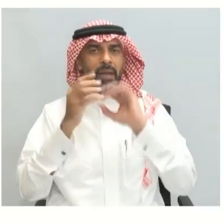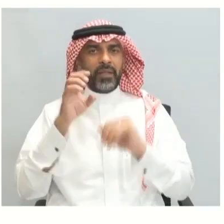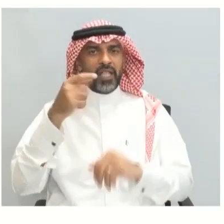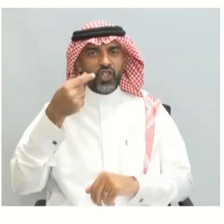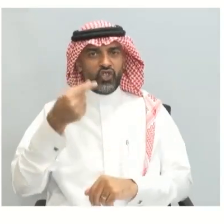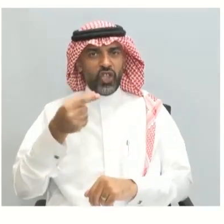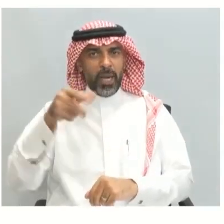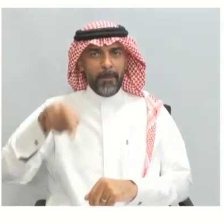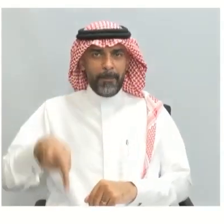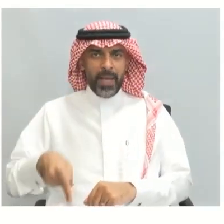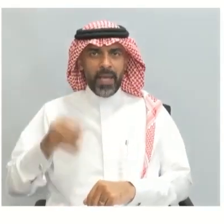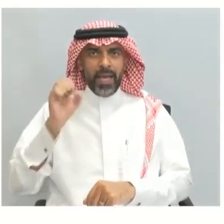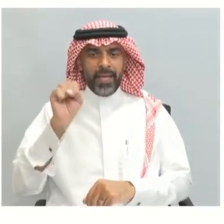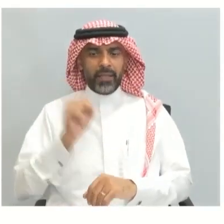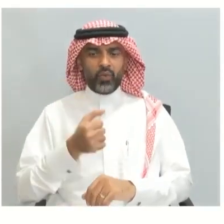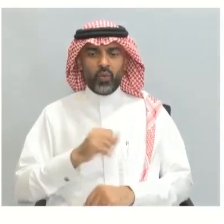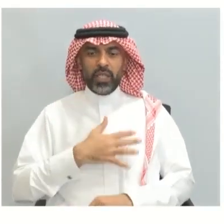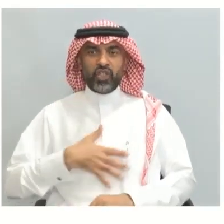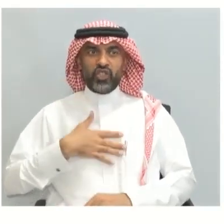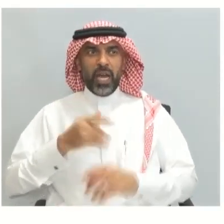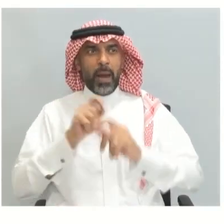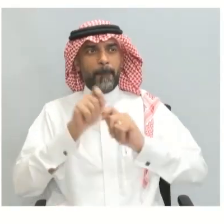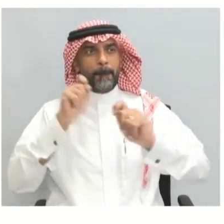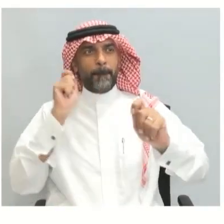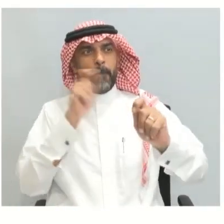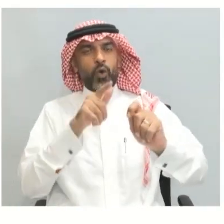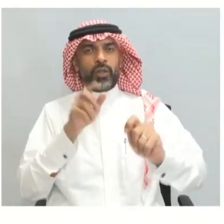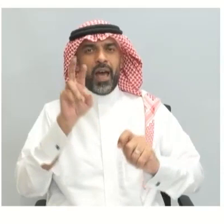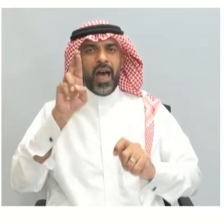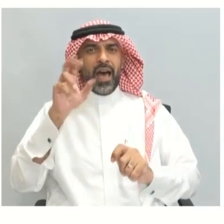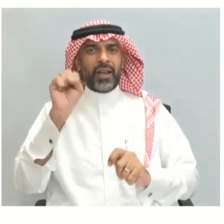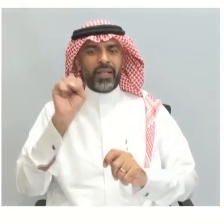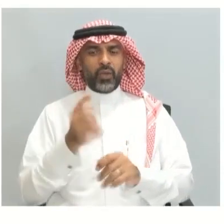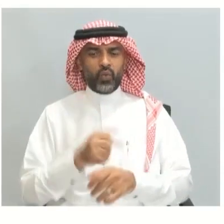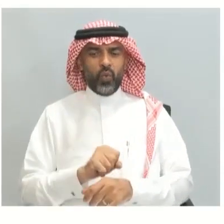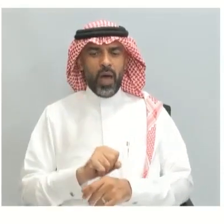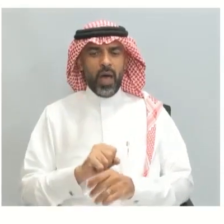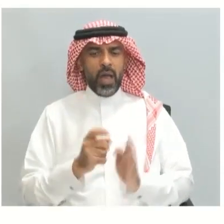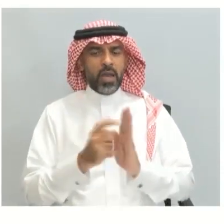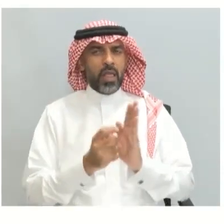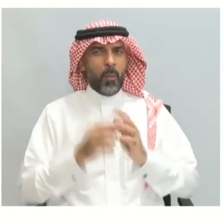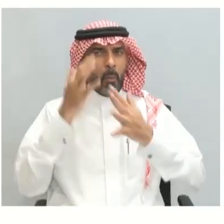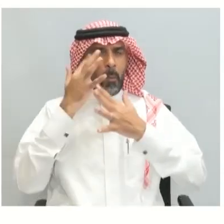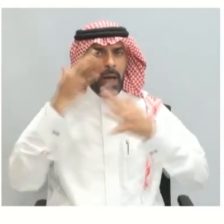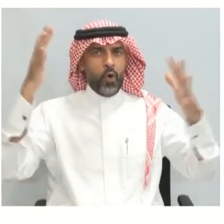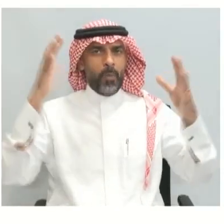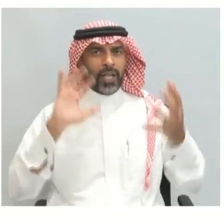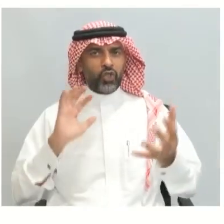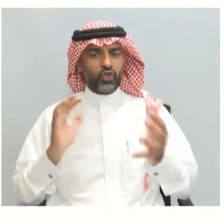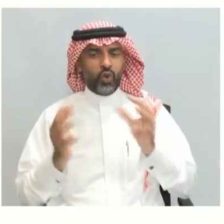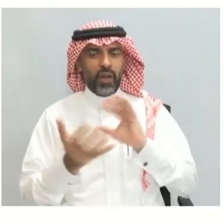اس والاستشعار عن بعد الار اس ونظم المعلومات الجغرافيه